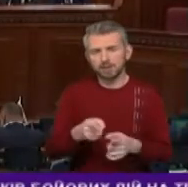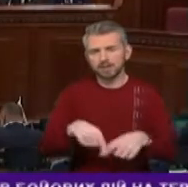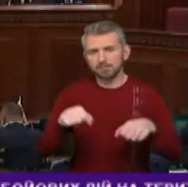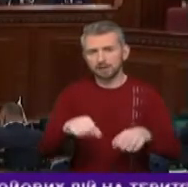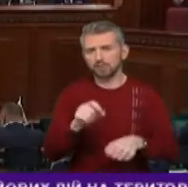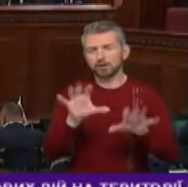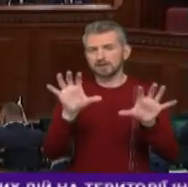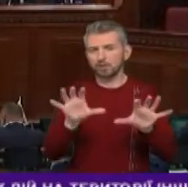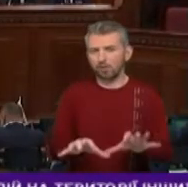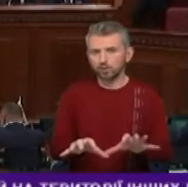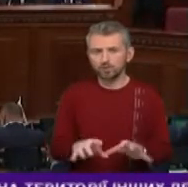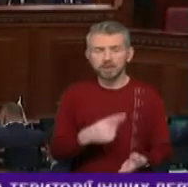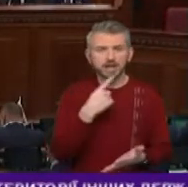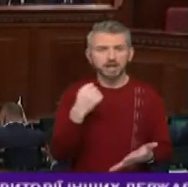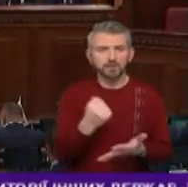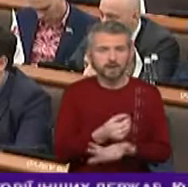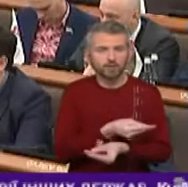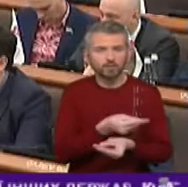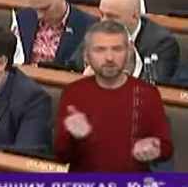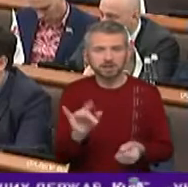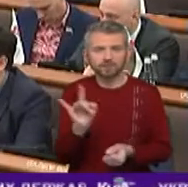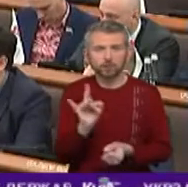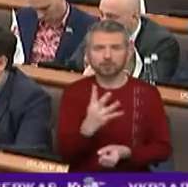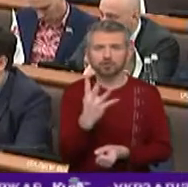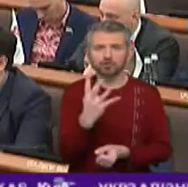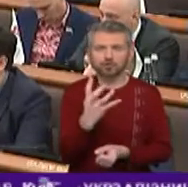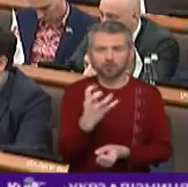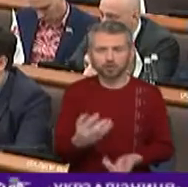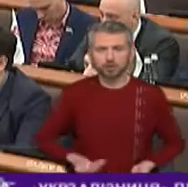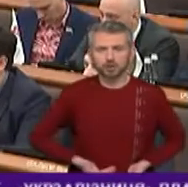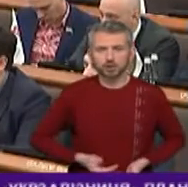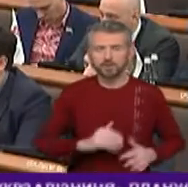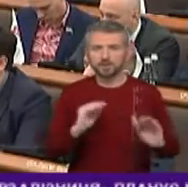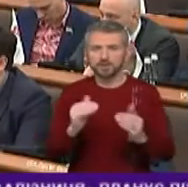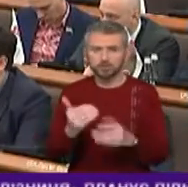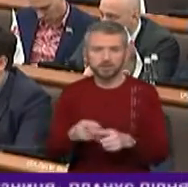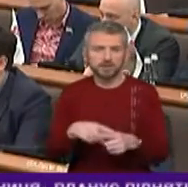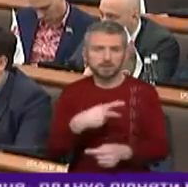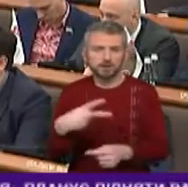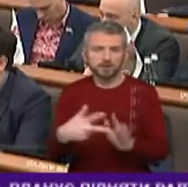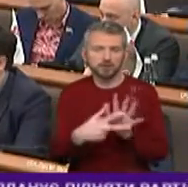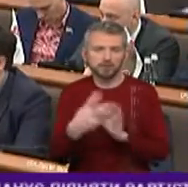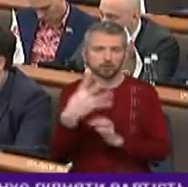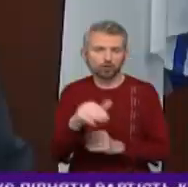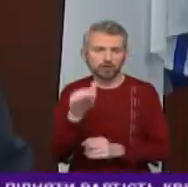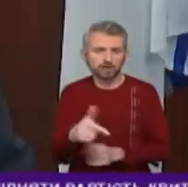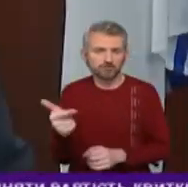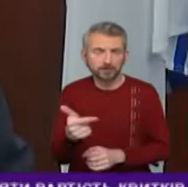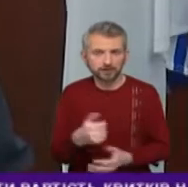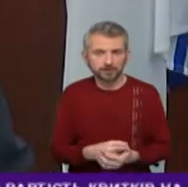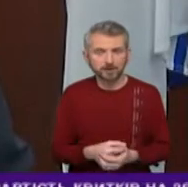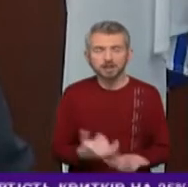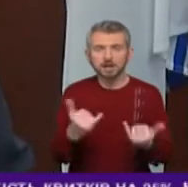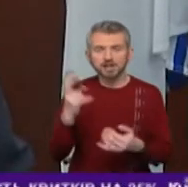за законом. Затвердили виплати у розмірі 400 прожиткових мінімумів. Це приблизно 840 тисяч гривень.